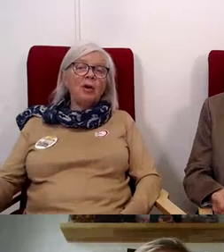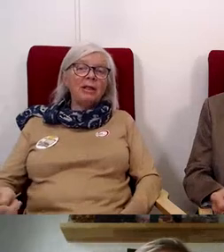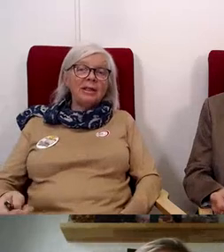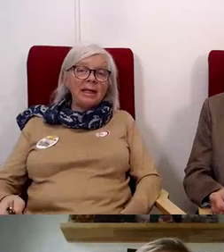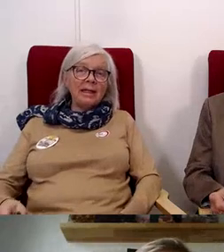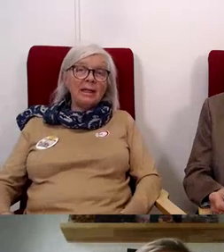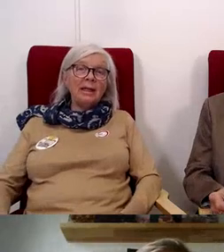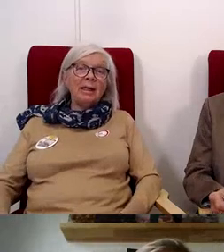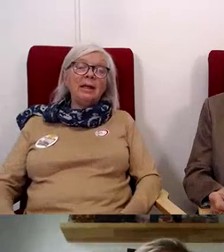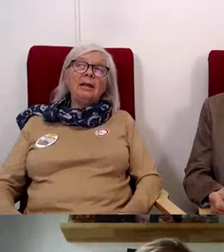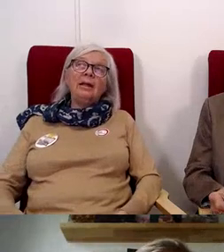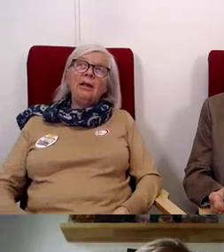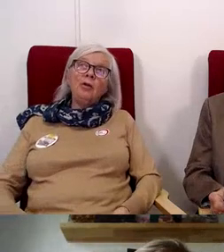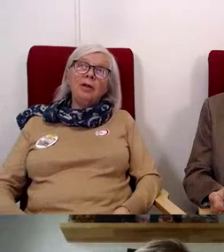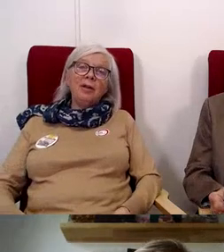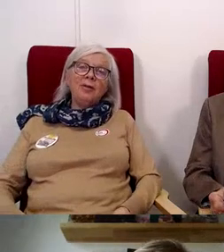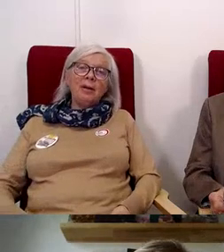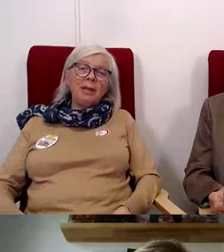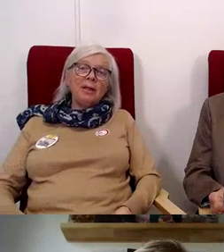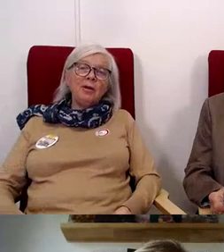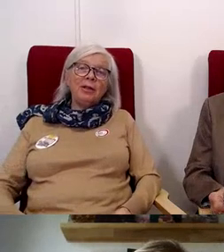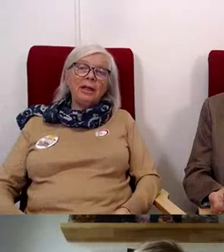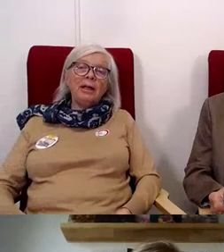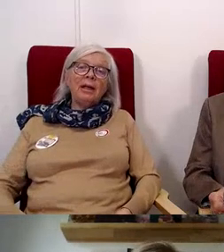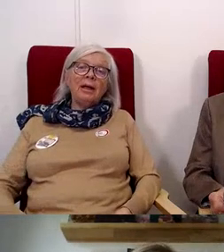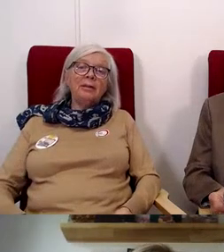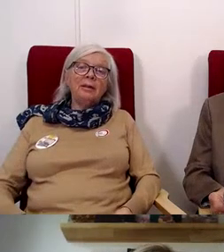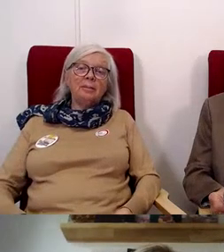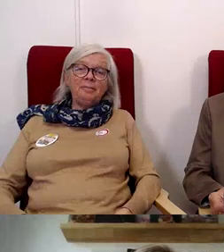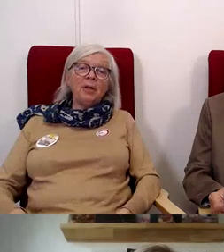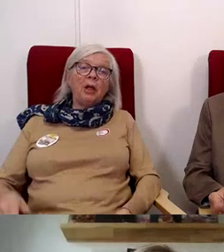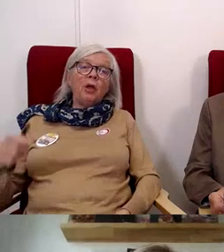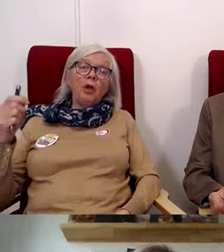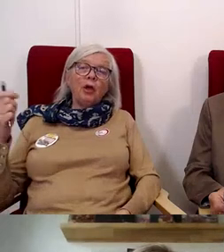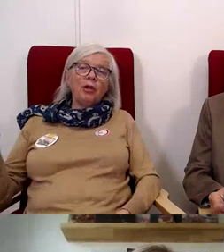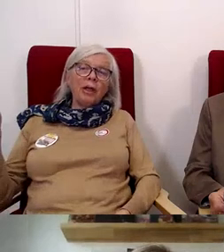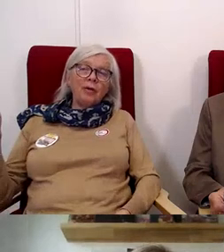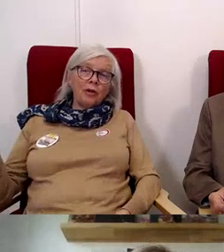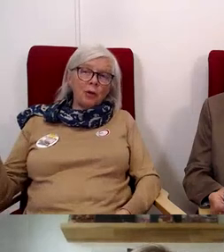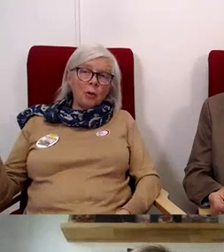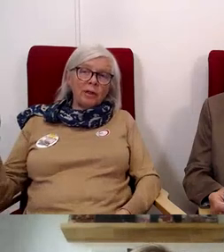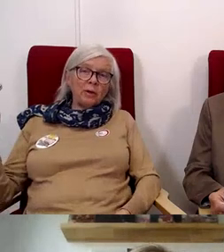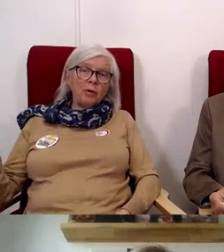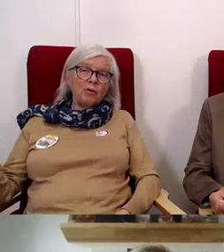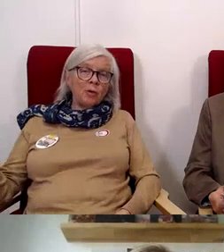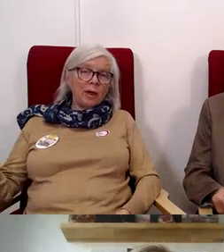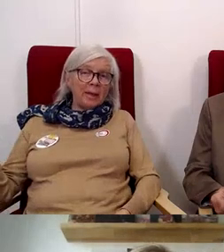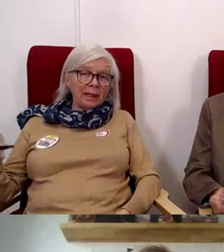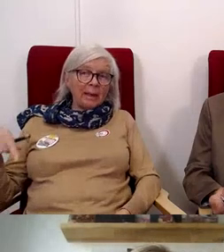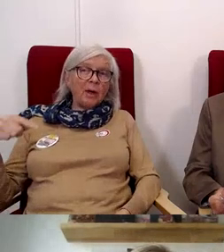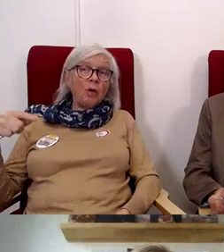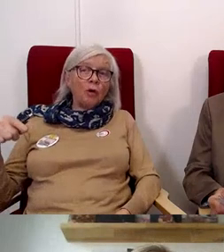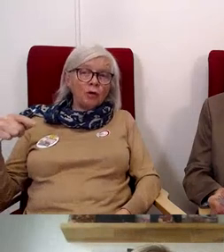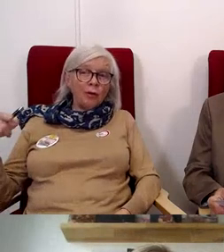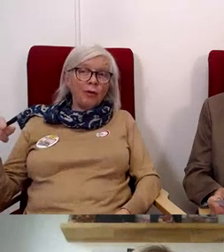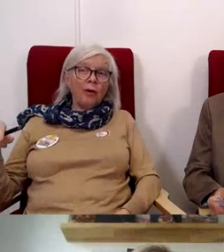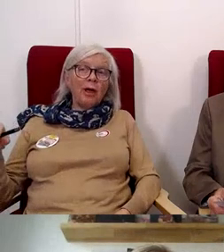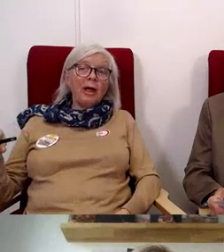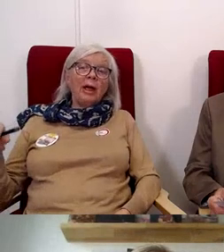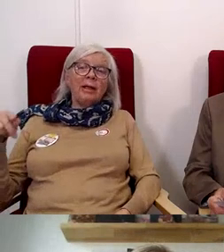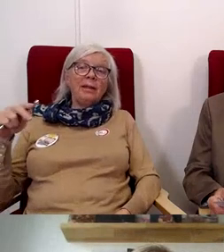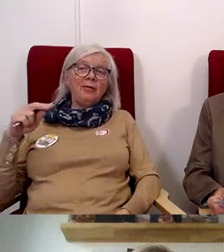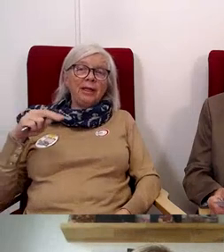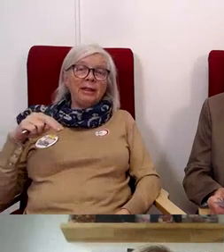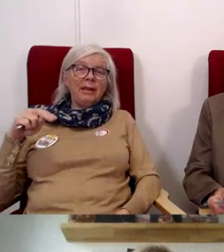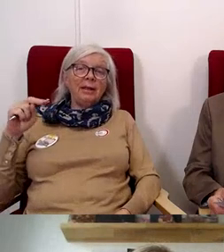här seminarieserien, det är ju att vi vill bidra till att öka förståelsen hos våra medlemmar också